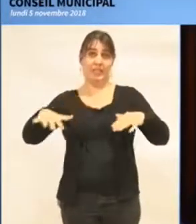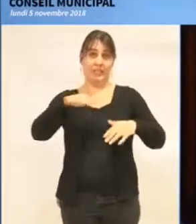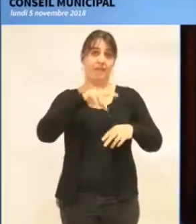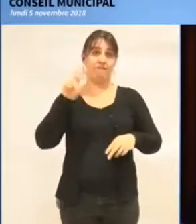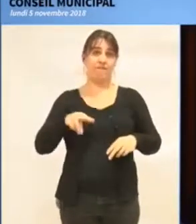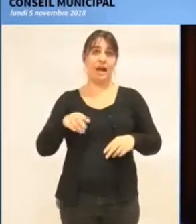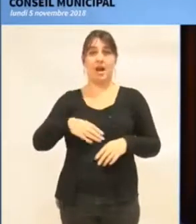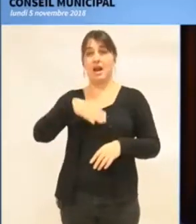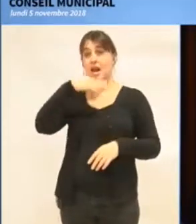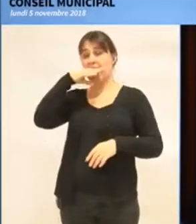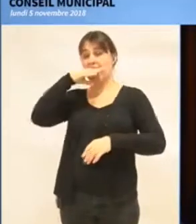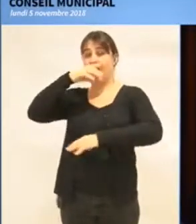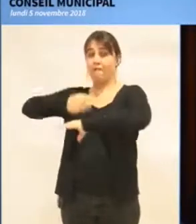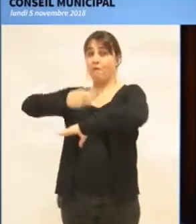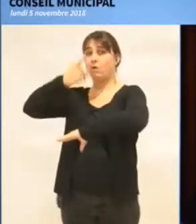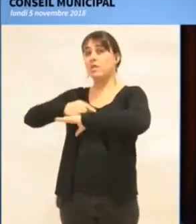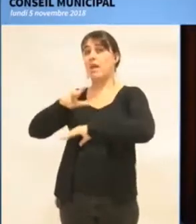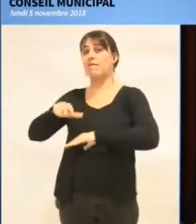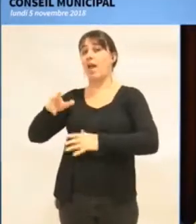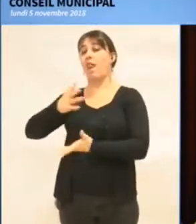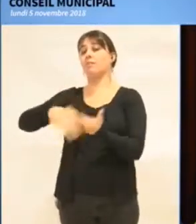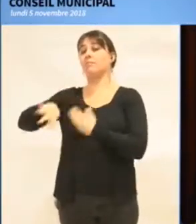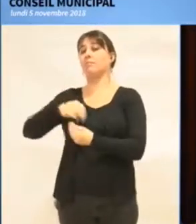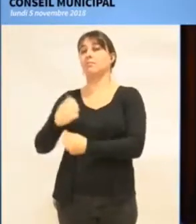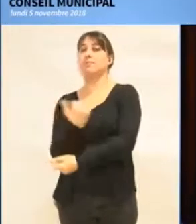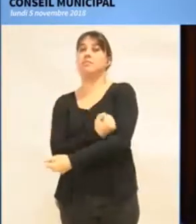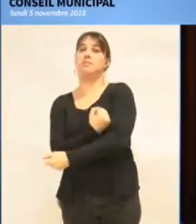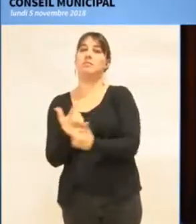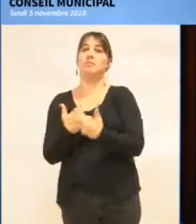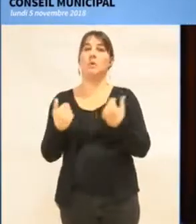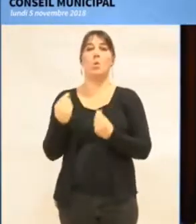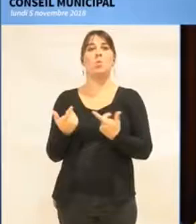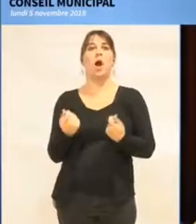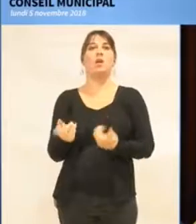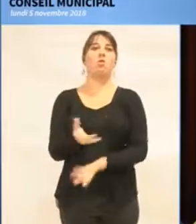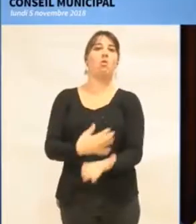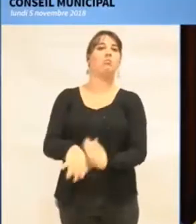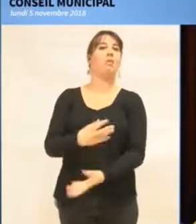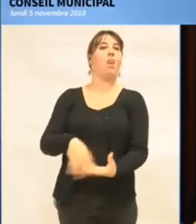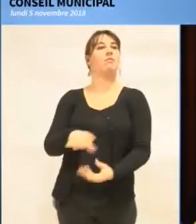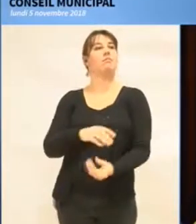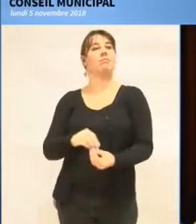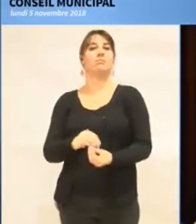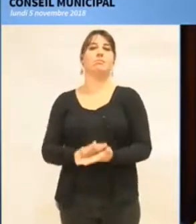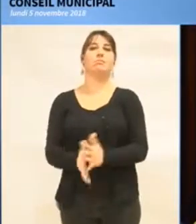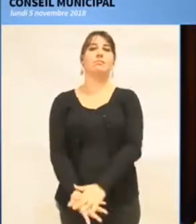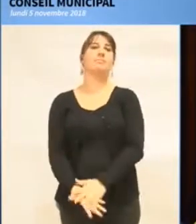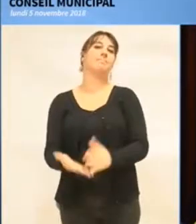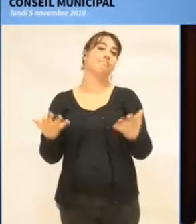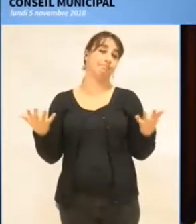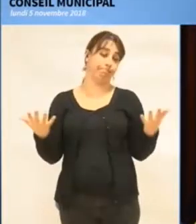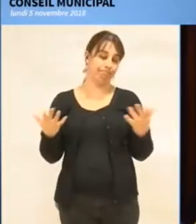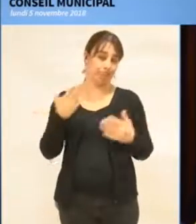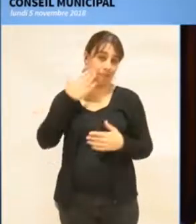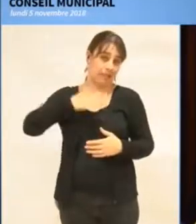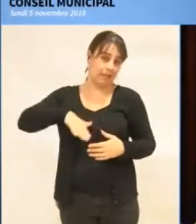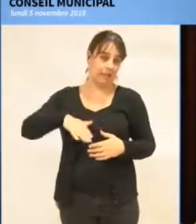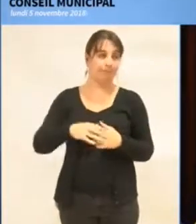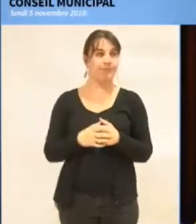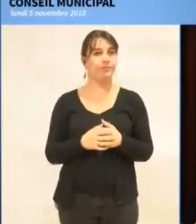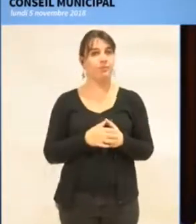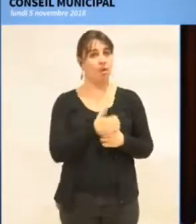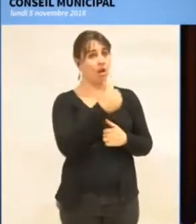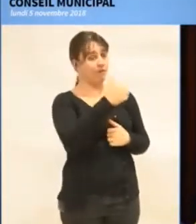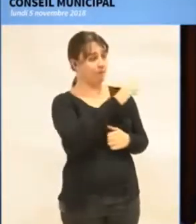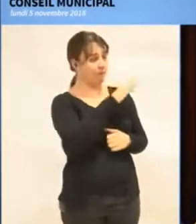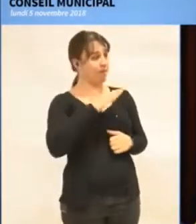de certaines frontières qui comptent quand on parle de trafic de stupéfiants et de blanchiment d'argent. Il faut aussi évoquer, et vous l'avez